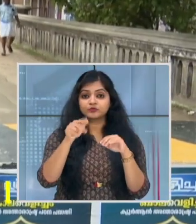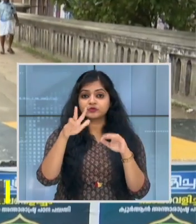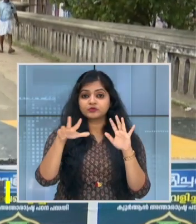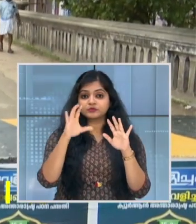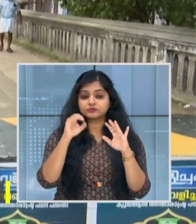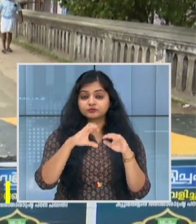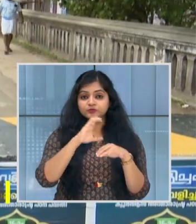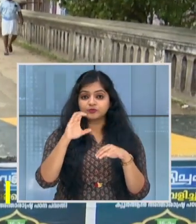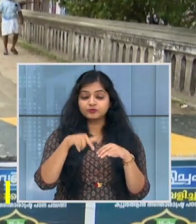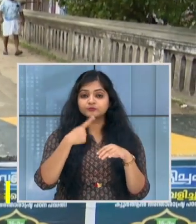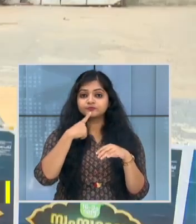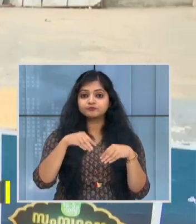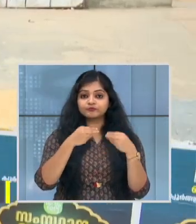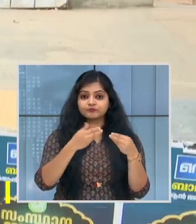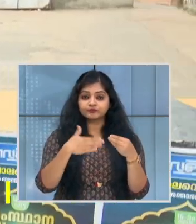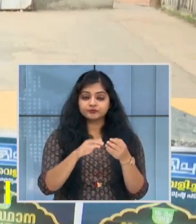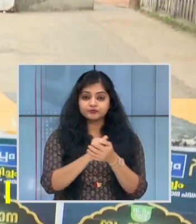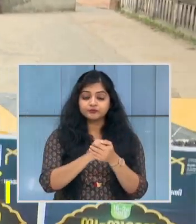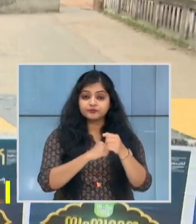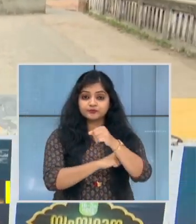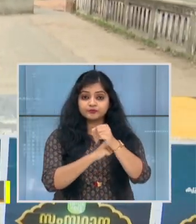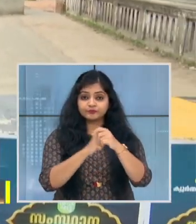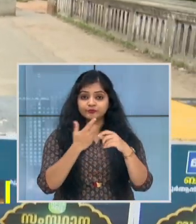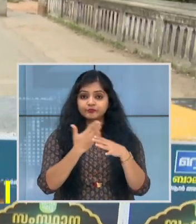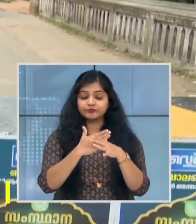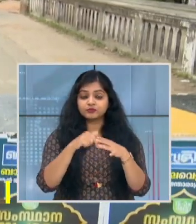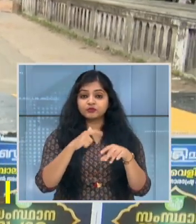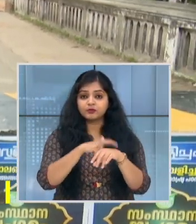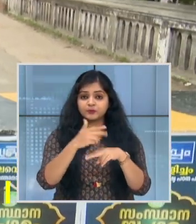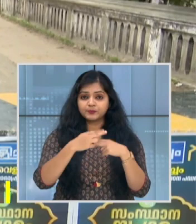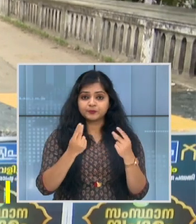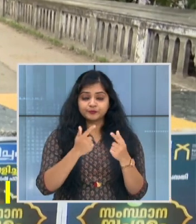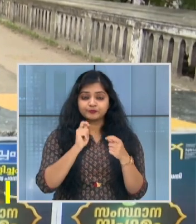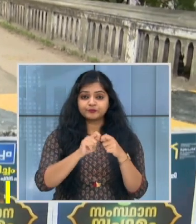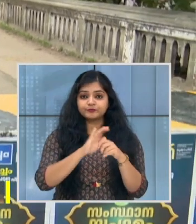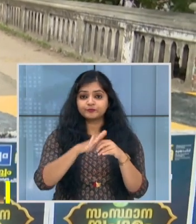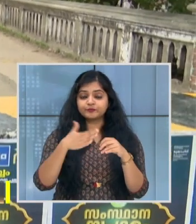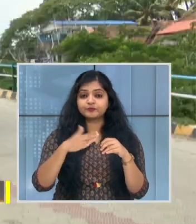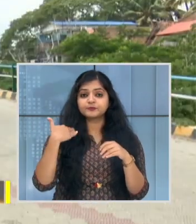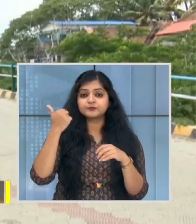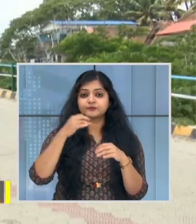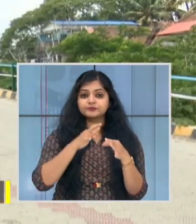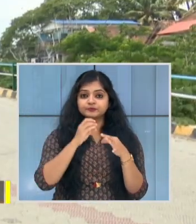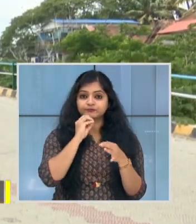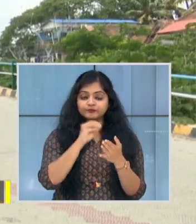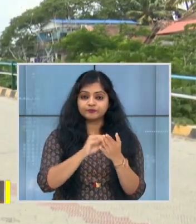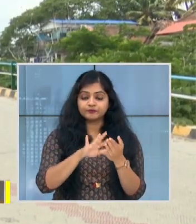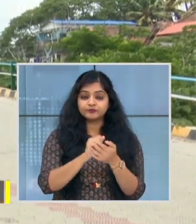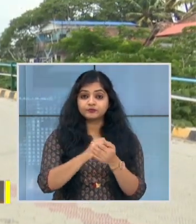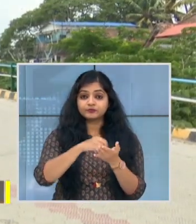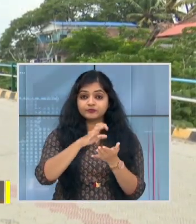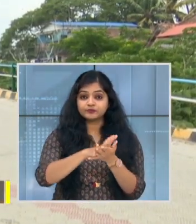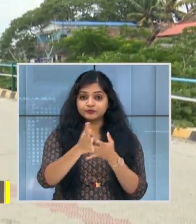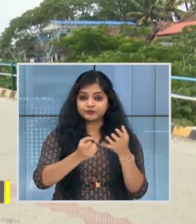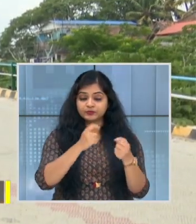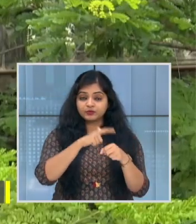39.80 കോടി രൂപയുടെ ഭരണാനുമതി നൽകി. പാലം പണി സമയബന്ധിതമായി പൂർത്തിയാക്കുമെന്ന് മന്ത്രി പി എ മുഹമ്മദ് റിയാസ് അറിയിച്ചു. ഭൂമി ഏറ്റെടുക്കുമ്പോൾ